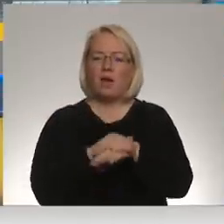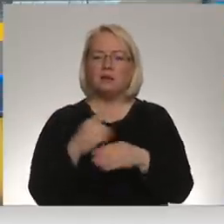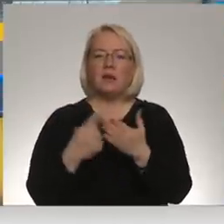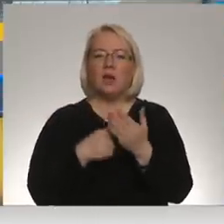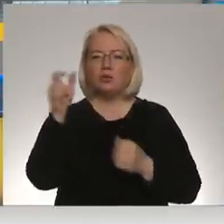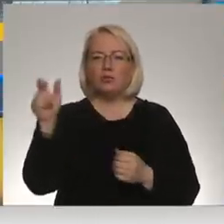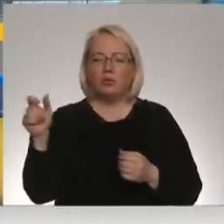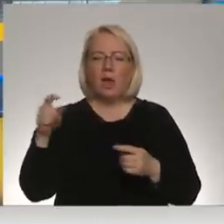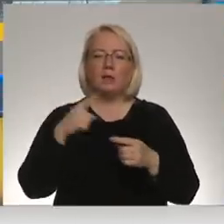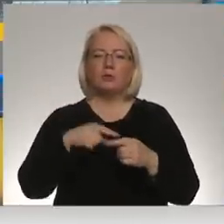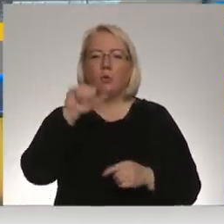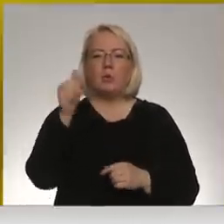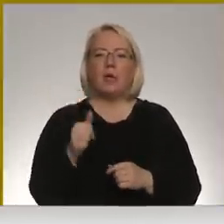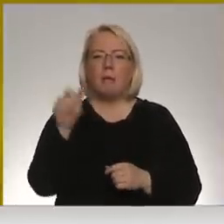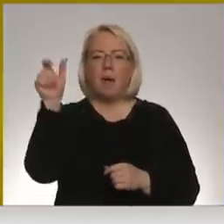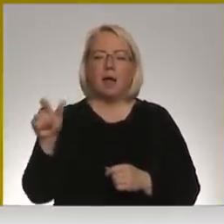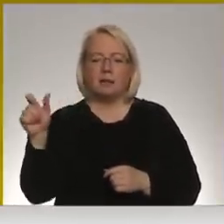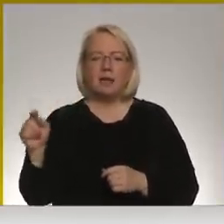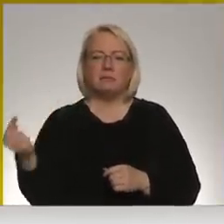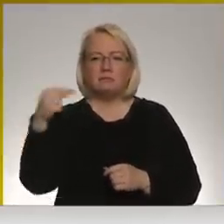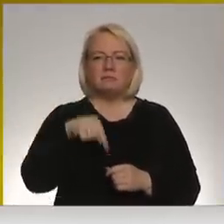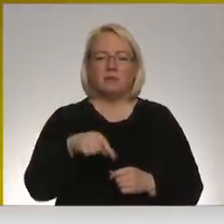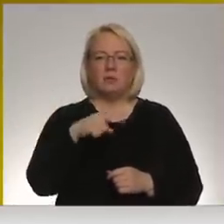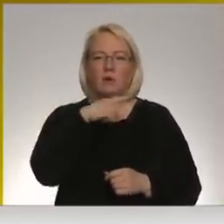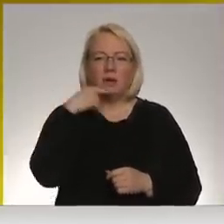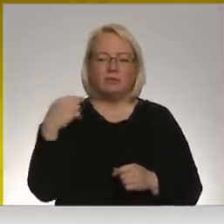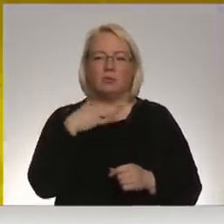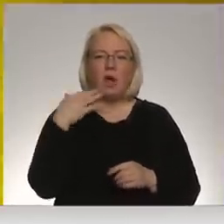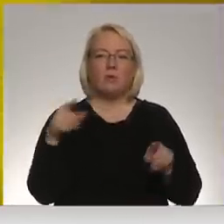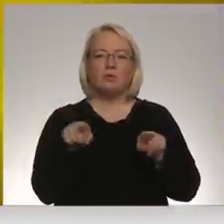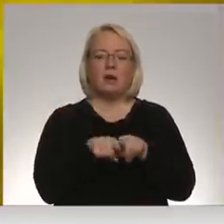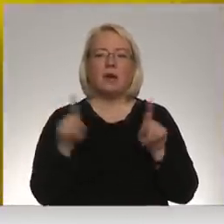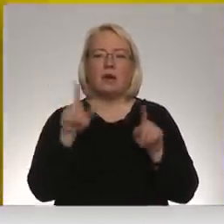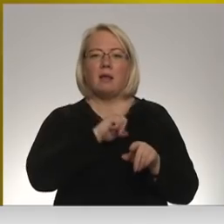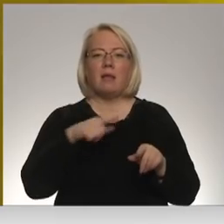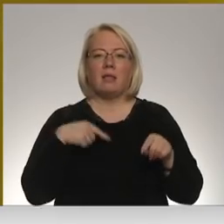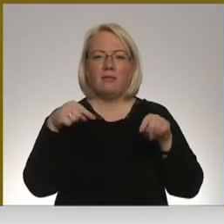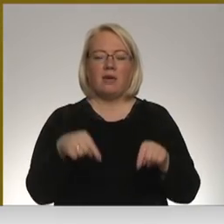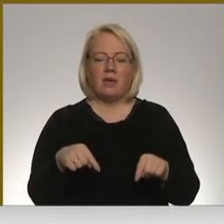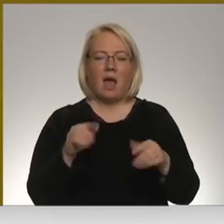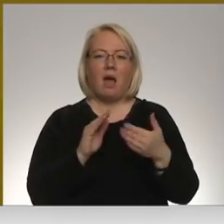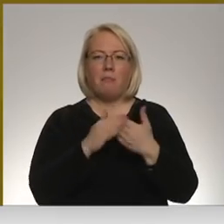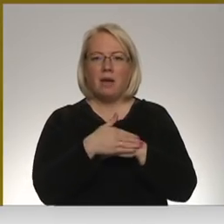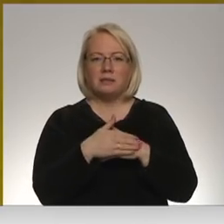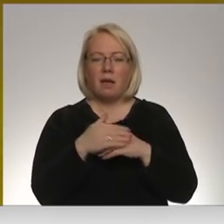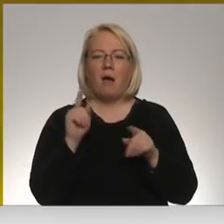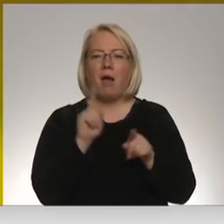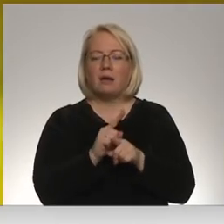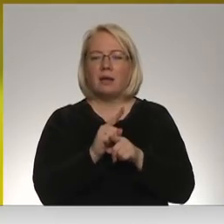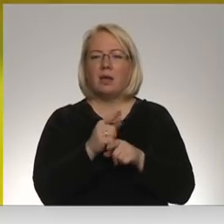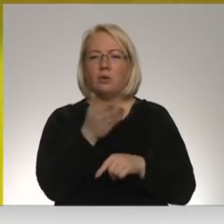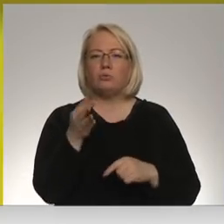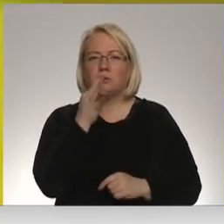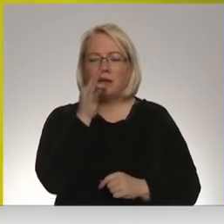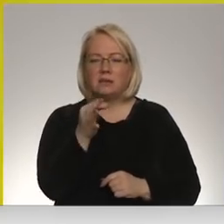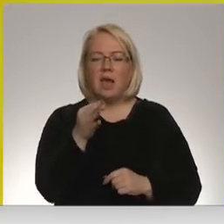žurnālisti un mākslinieki, kuri ir ieradušies no Krievijas. Un šobrīd arī daudz no tiem ir Latvijā atraduši patvērumu, tā kā jūs arī teicāt. Vai